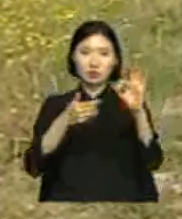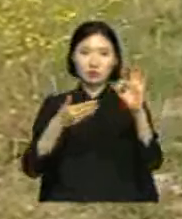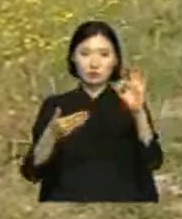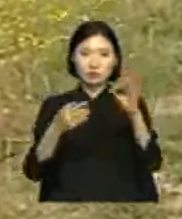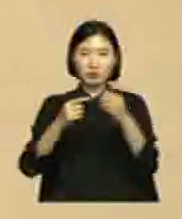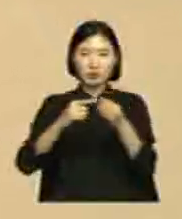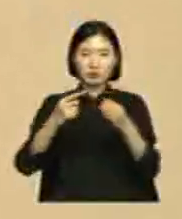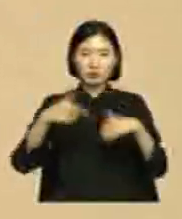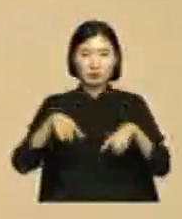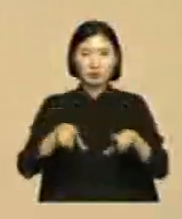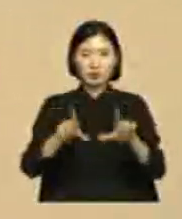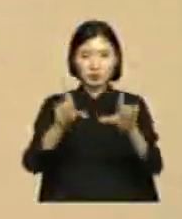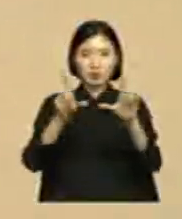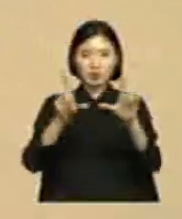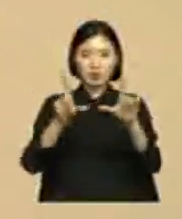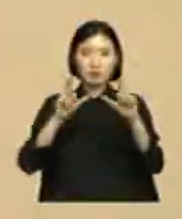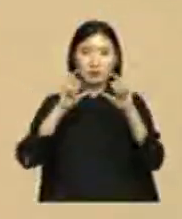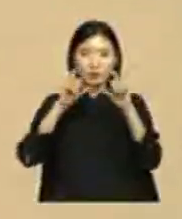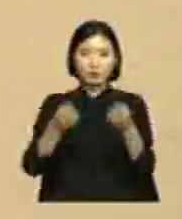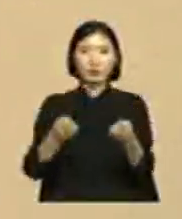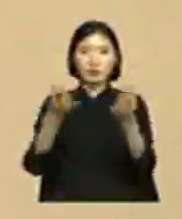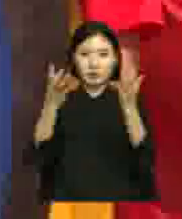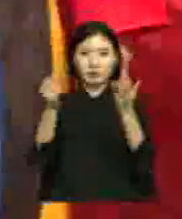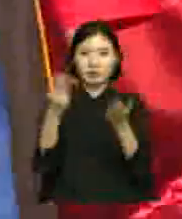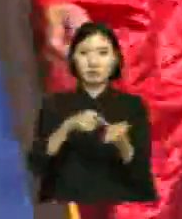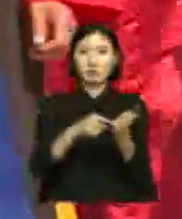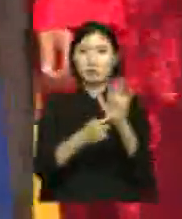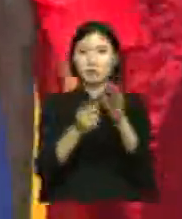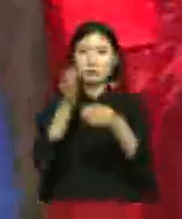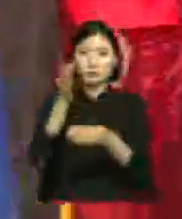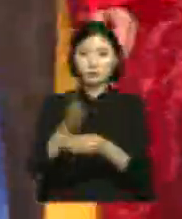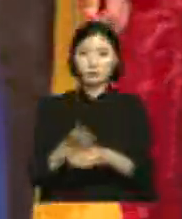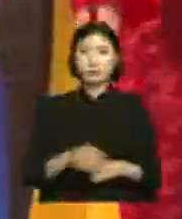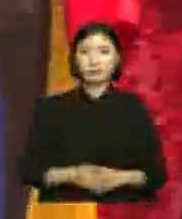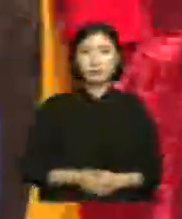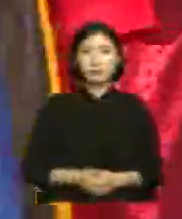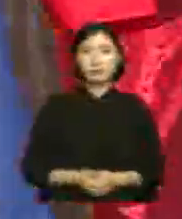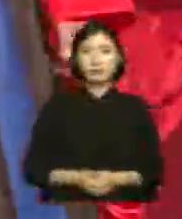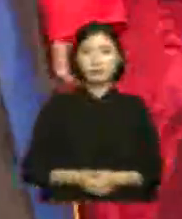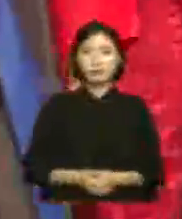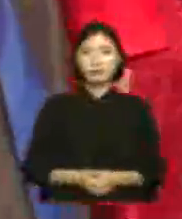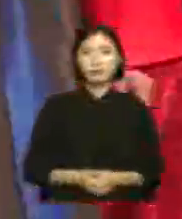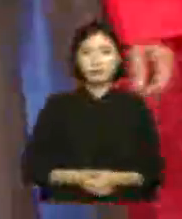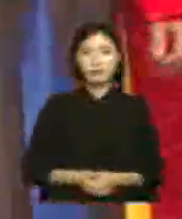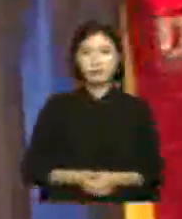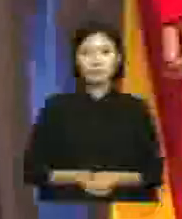한글날 훈민정음 상암 부식을 재원 하고 있습니다 클라이브 서울 변기 케이블 tv 지역 합니다